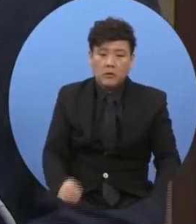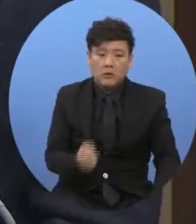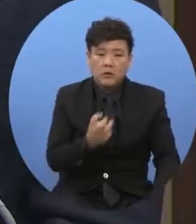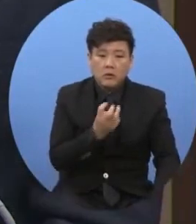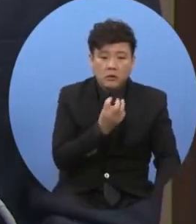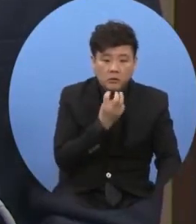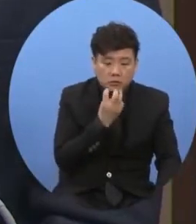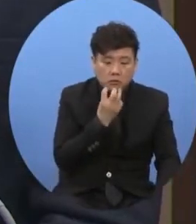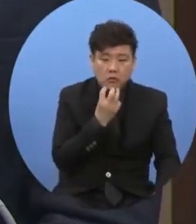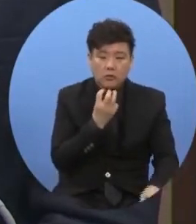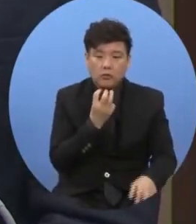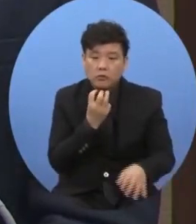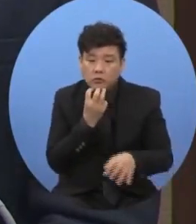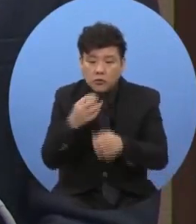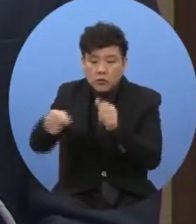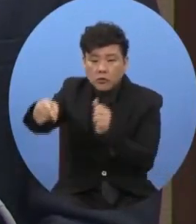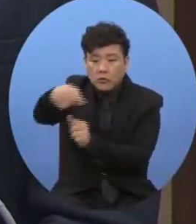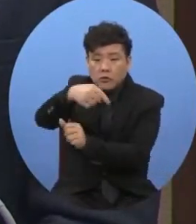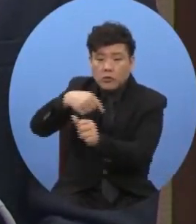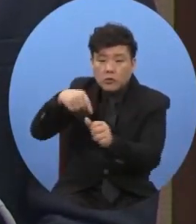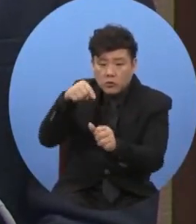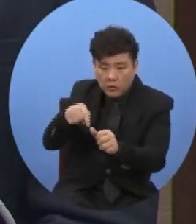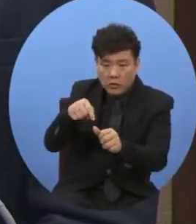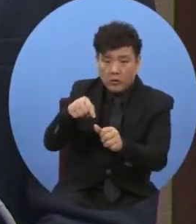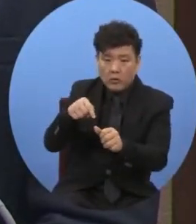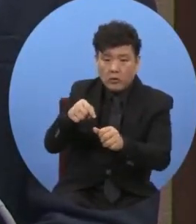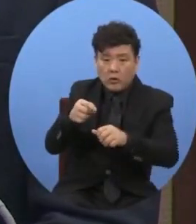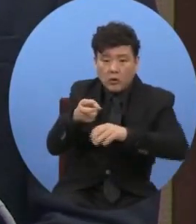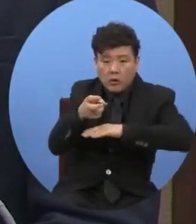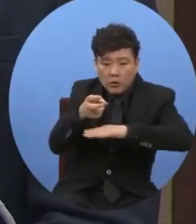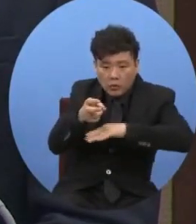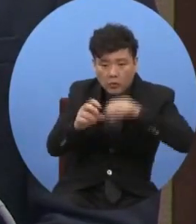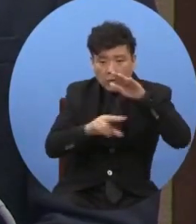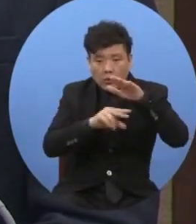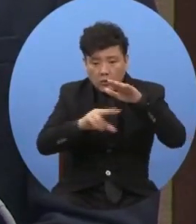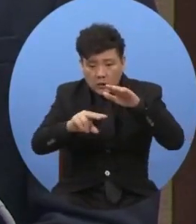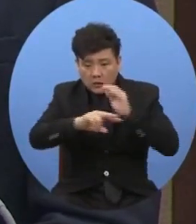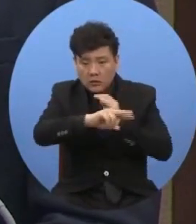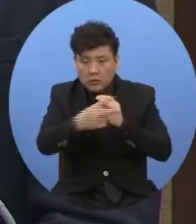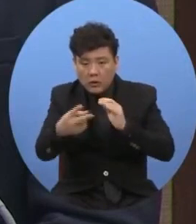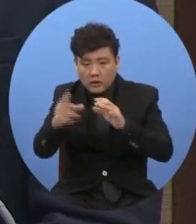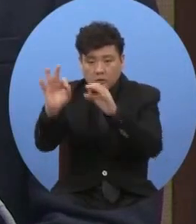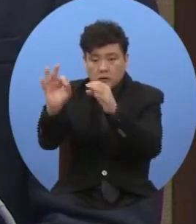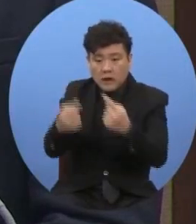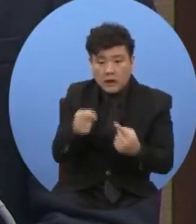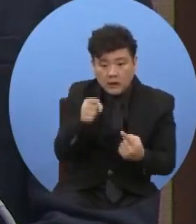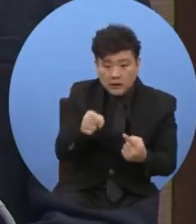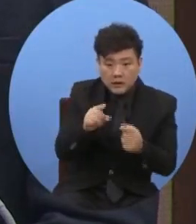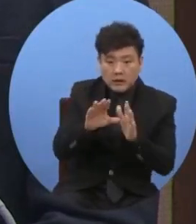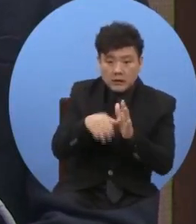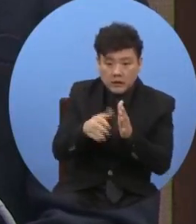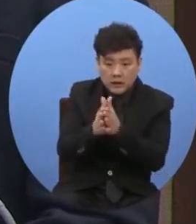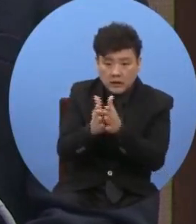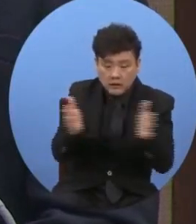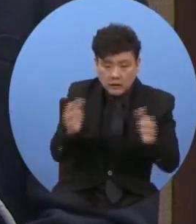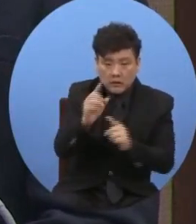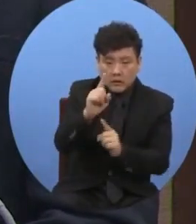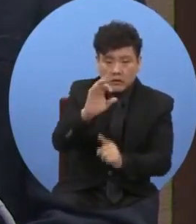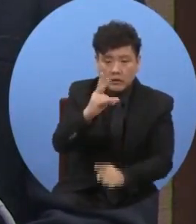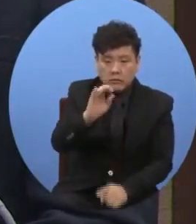할인이 서울시부터 시작이 됐습니다. 당시에 이걸 시행했던 이명박